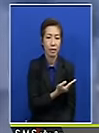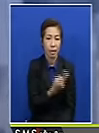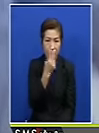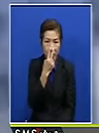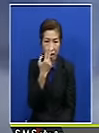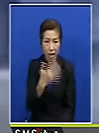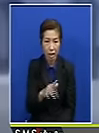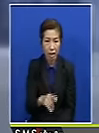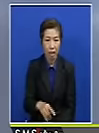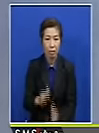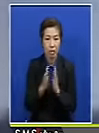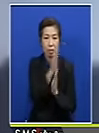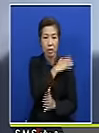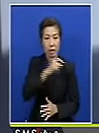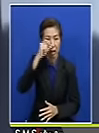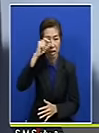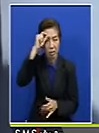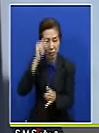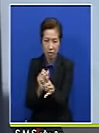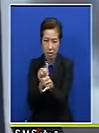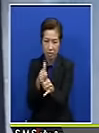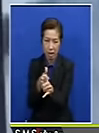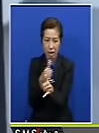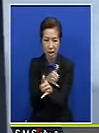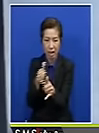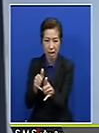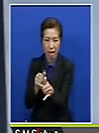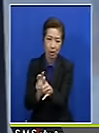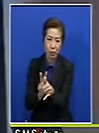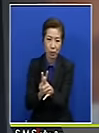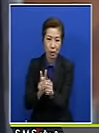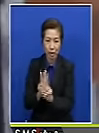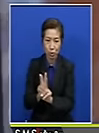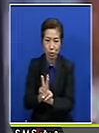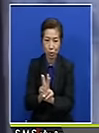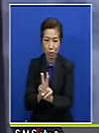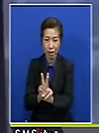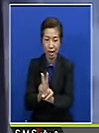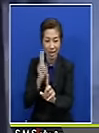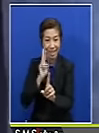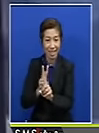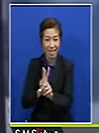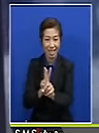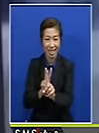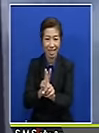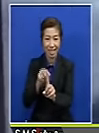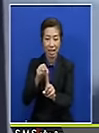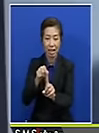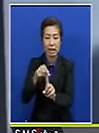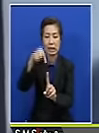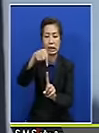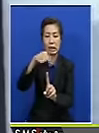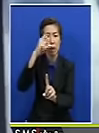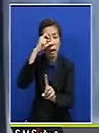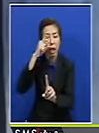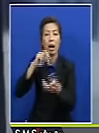ที่จะมีอุปัฏฐากอยู่ใกล้ๆแล้วพระที่อยู่ด้านในสุดนะครับที่ยืนอยู่ตรงแถวหน้าก็จะอ้างว่า